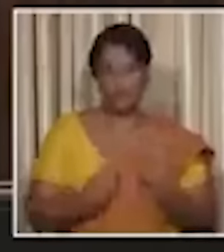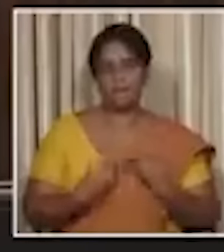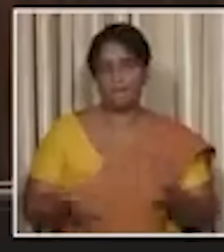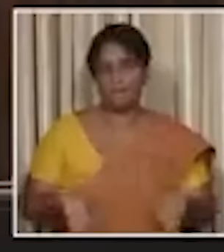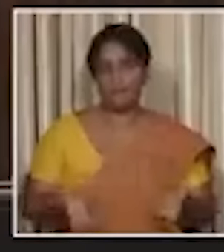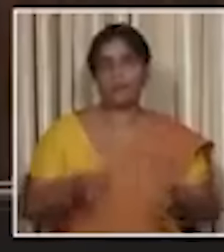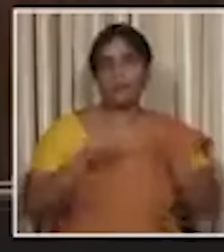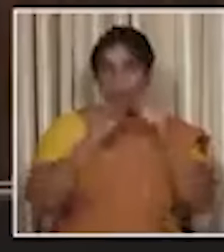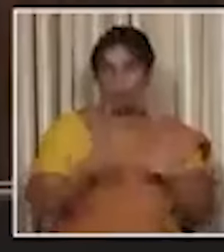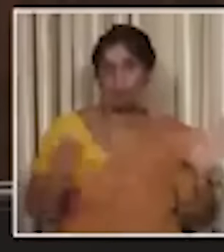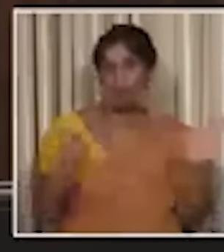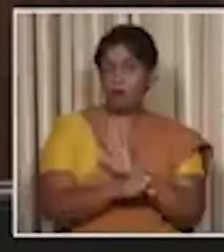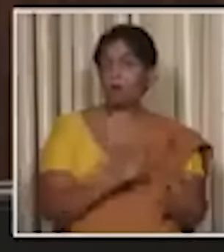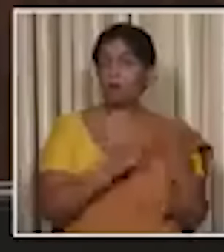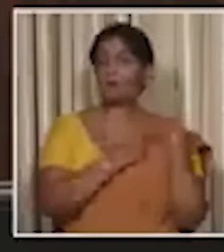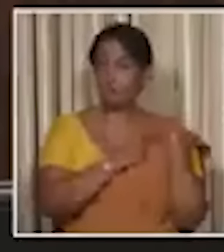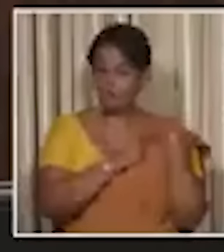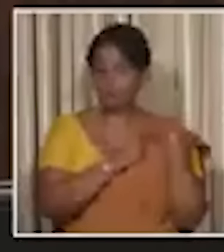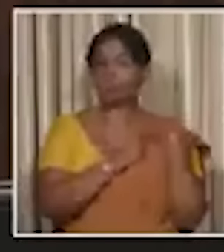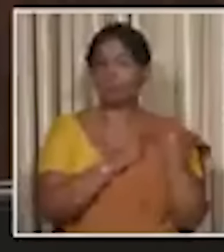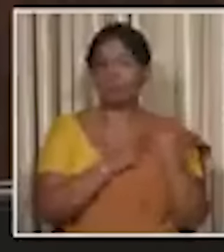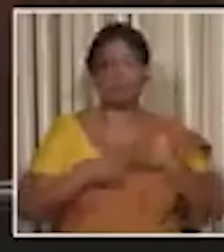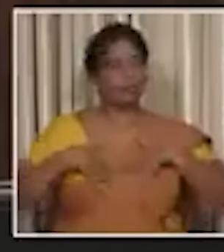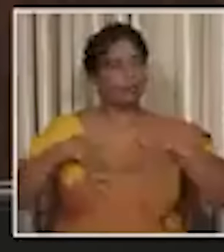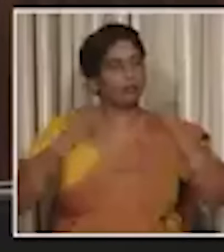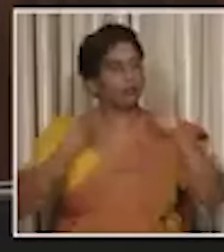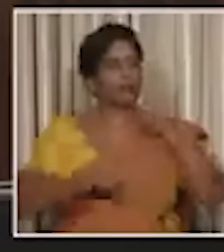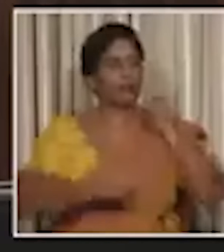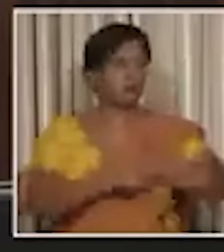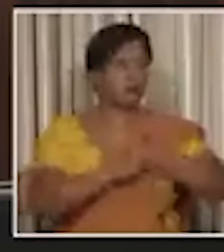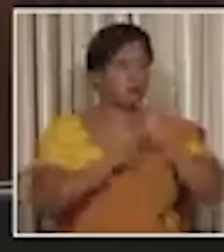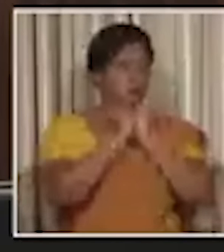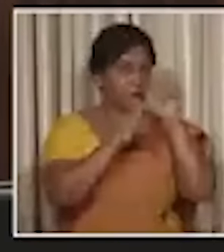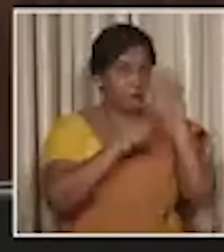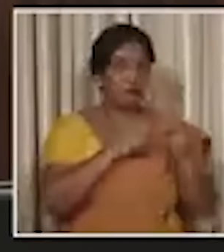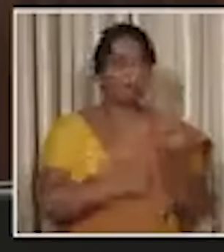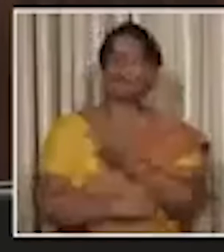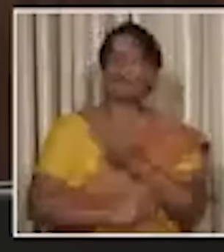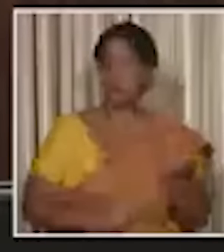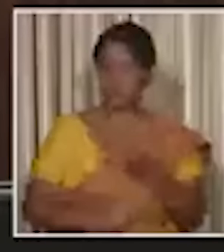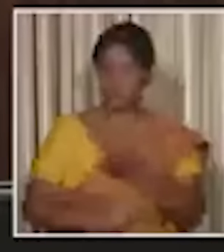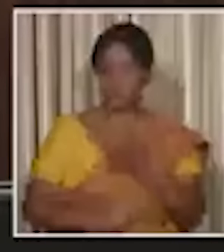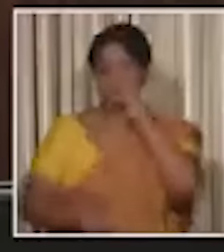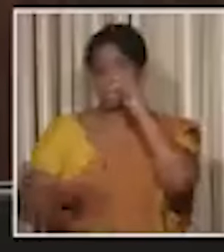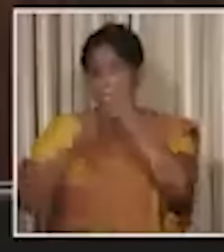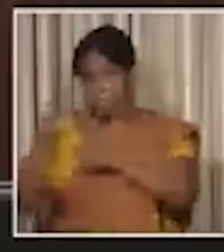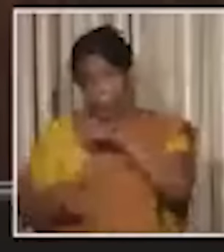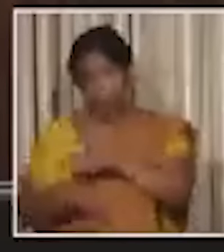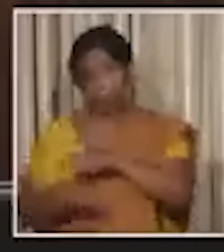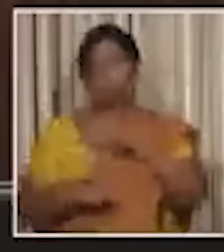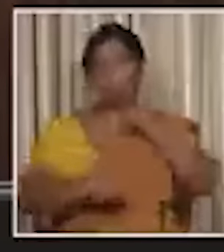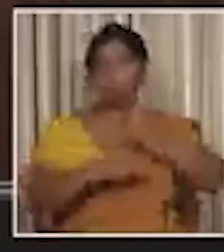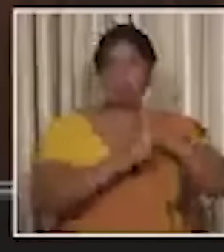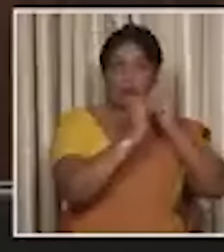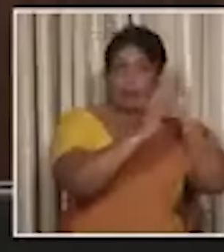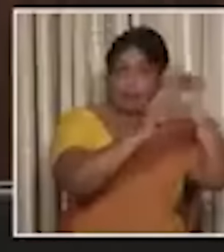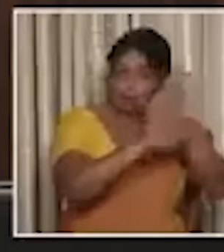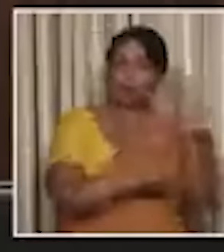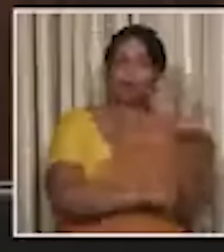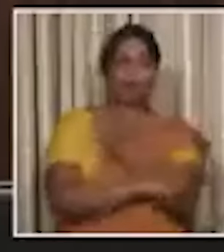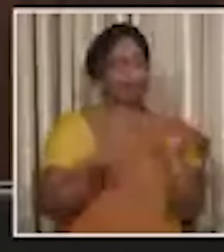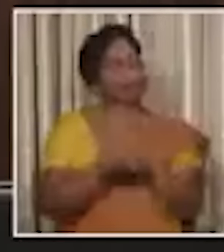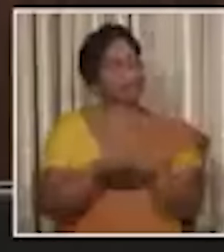එනිසා අපේ පූර්ණ වගකීම තමයි තෘප්තිමත් රාජ්‍ය සේවයක් දෙපාර්ශ්වයටම ජනතාවට සහ එහි වැඩ කරන අයට.